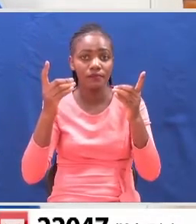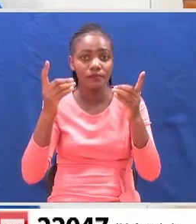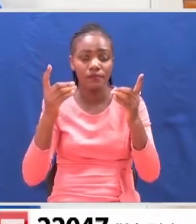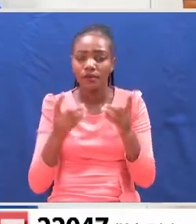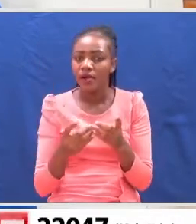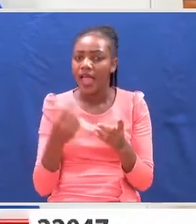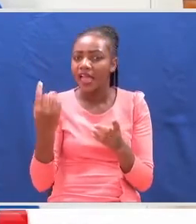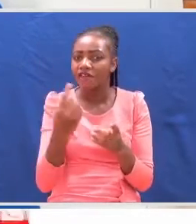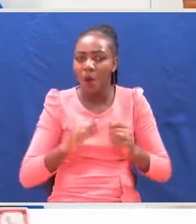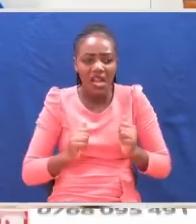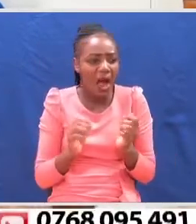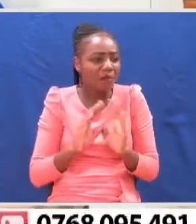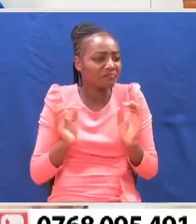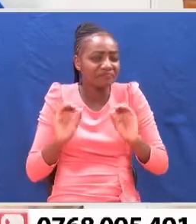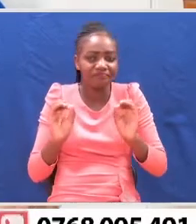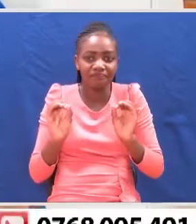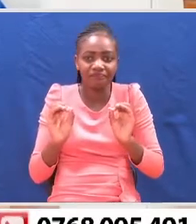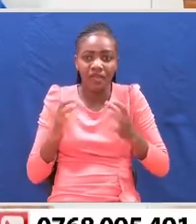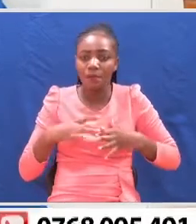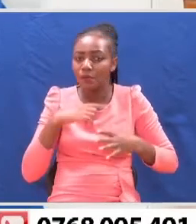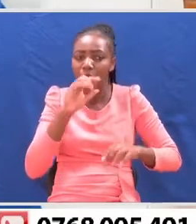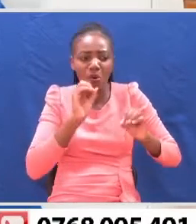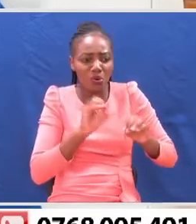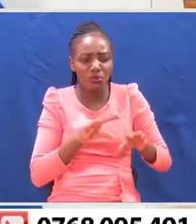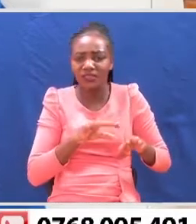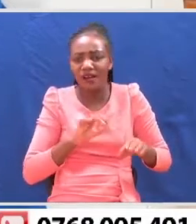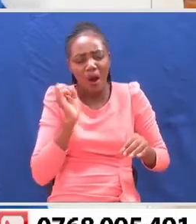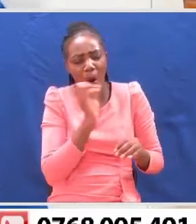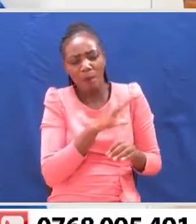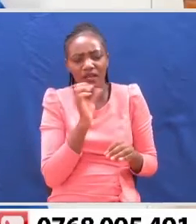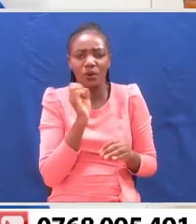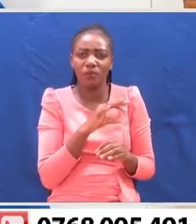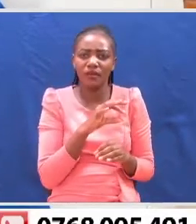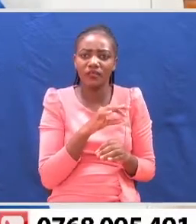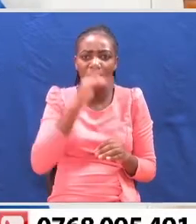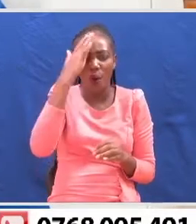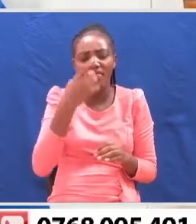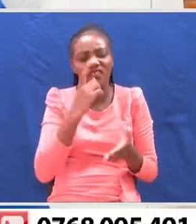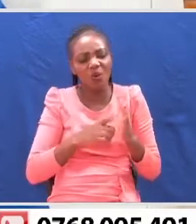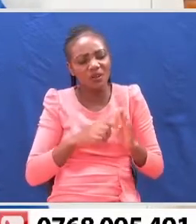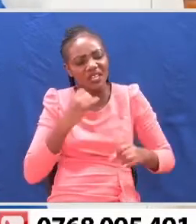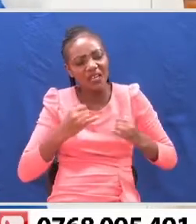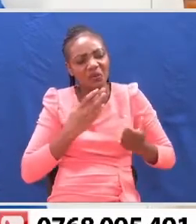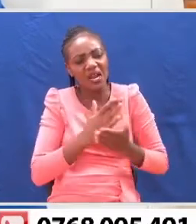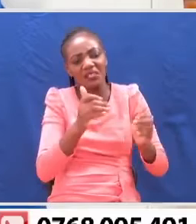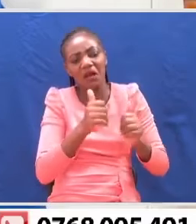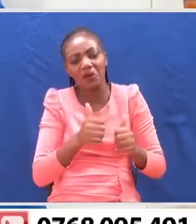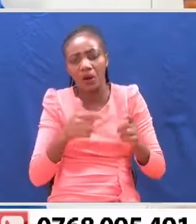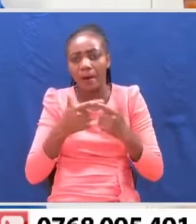sio kila mtu atafurahia. Yule ambaye amepoteza lazima atalalamika kwamba pengine hakutendewa haki. Lakini